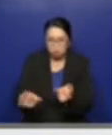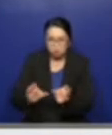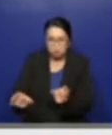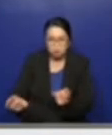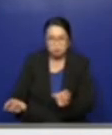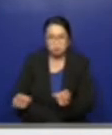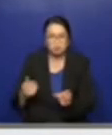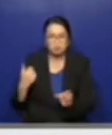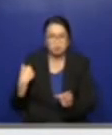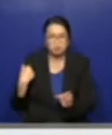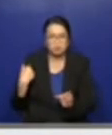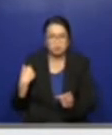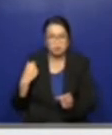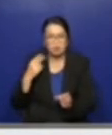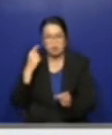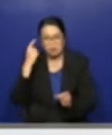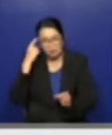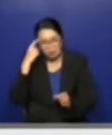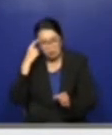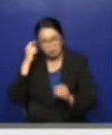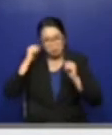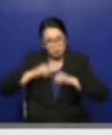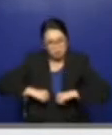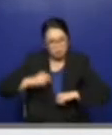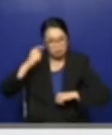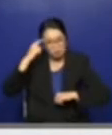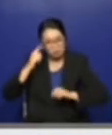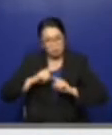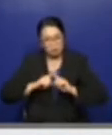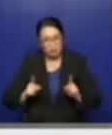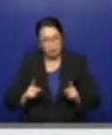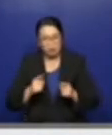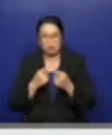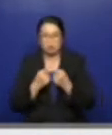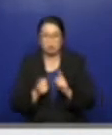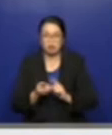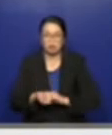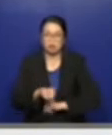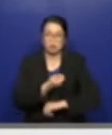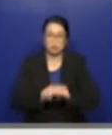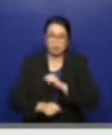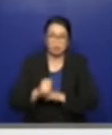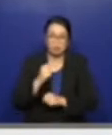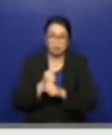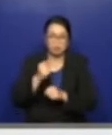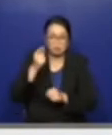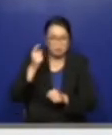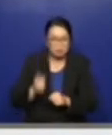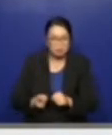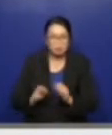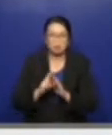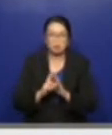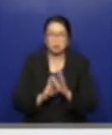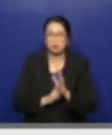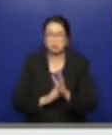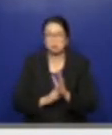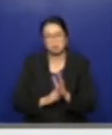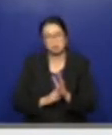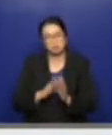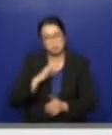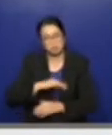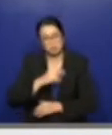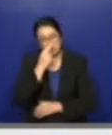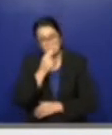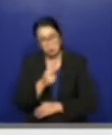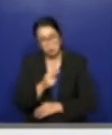ห็นด้วยบ้างไม่เห็นด้วยบ้างแต่จะไม่พูดแต่การจัดทำงบประมาณของท่านในรายปีเนี่ยมันเป็นระบบระเบียบที่รักษาเ